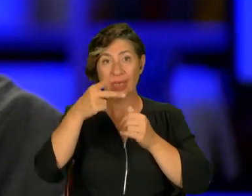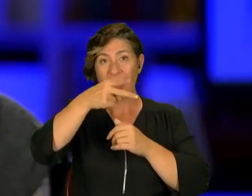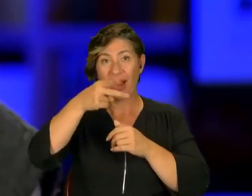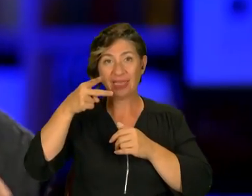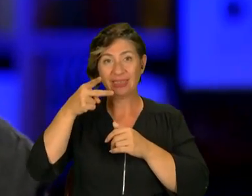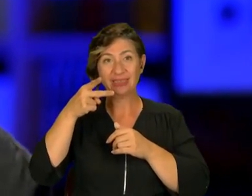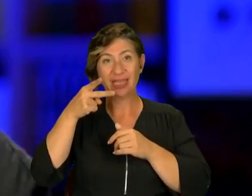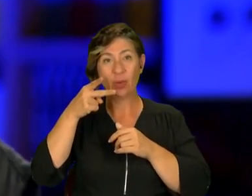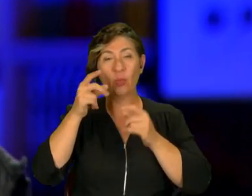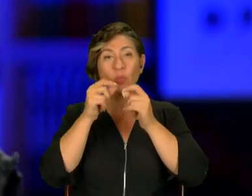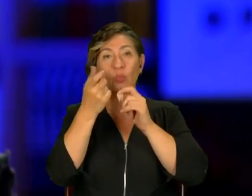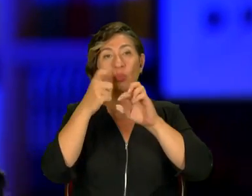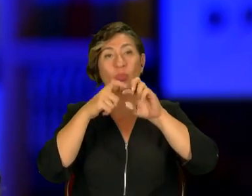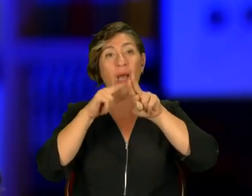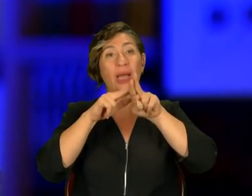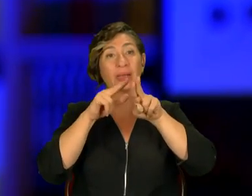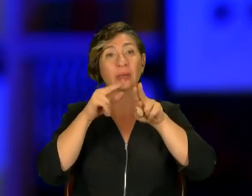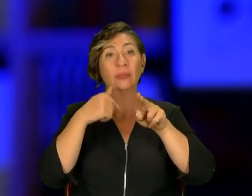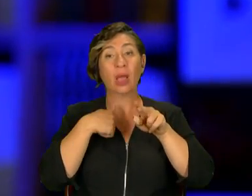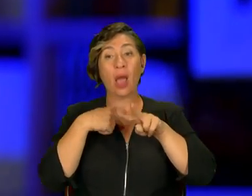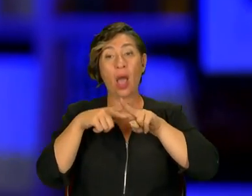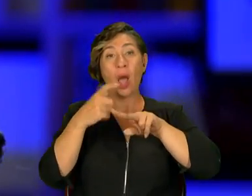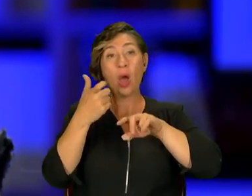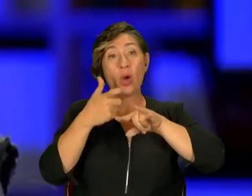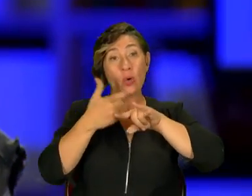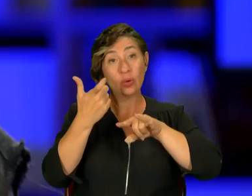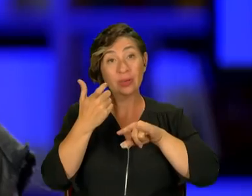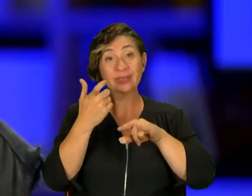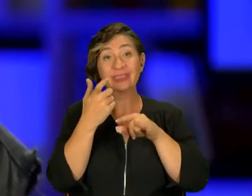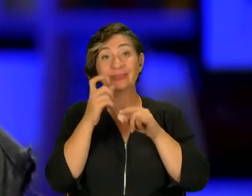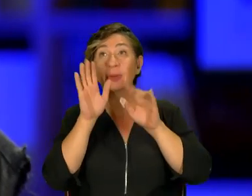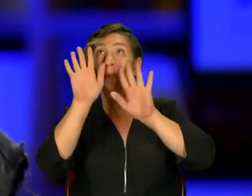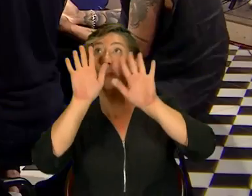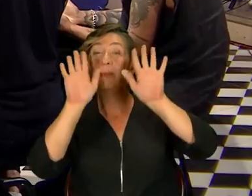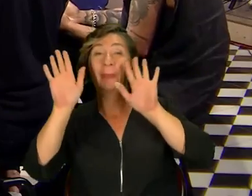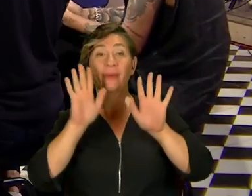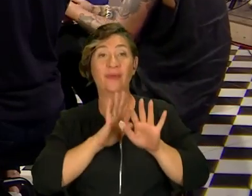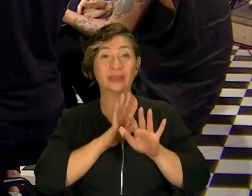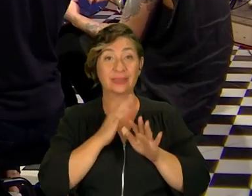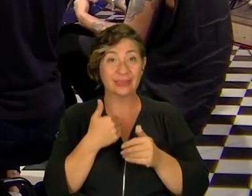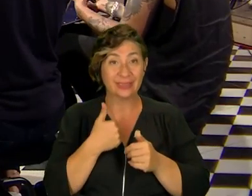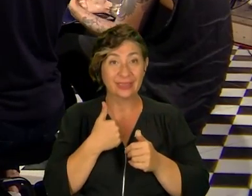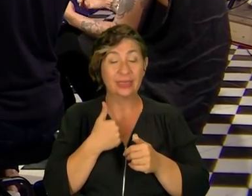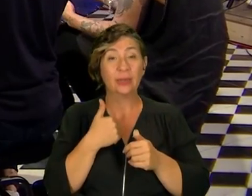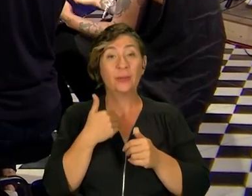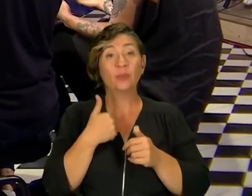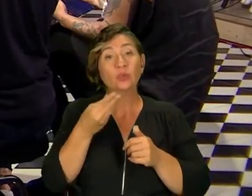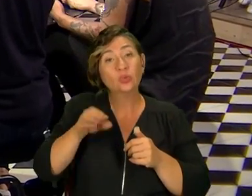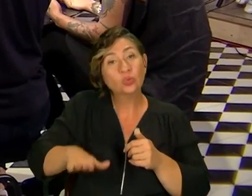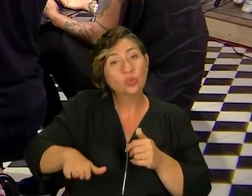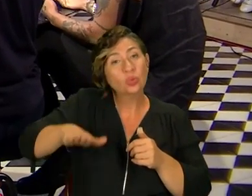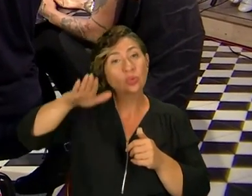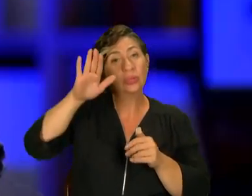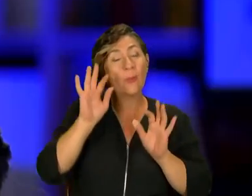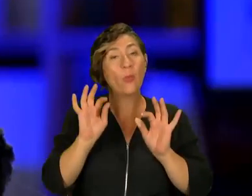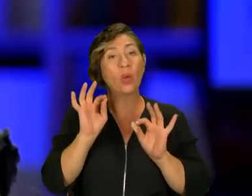böyle onun Burak Kut'la Tarkanlar varken ben de Altubay'la Hülya Avşar'ın karpuzları falan vardı yani. Bu çocukluktan beridir böyle gelen